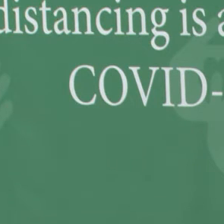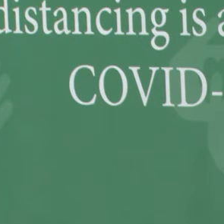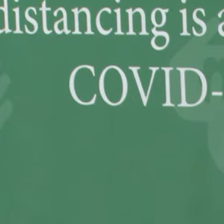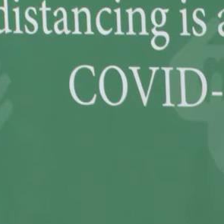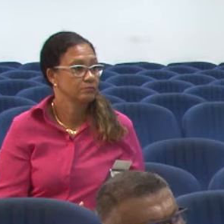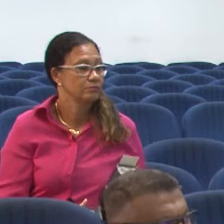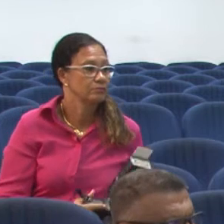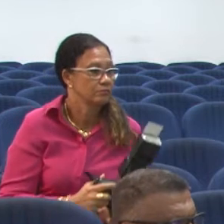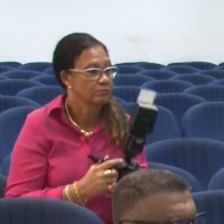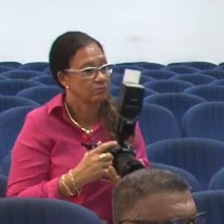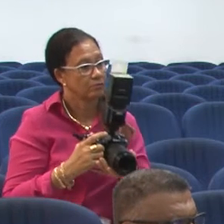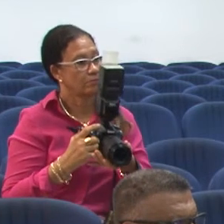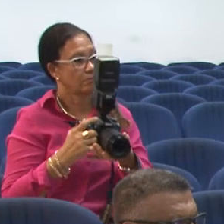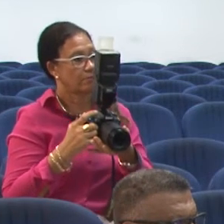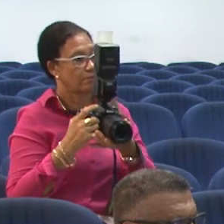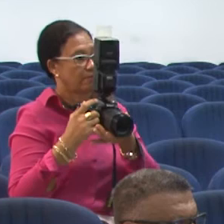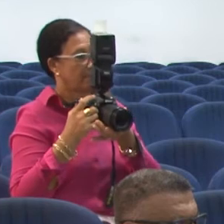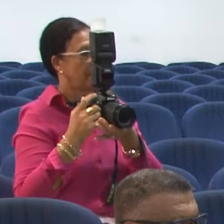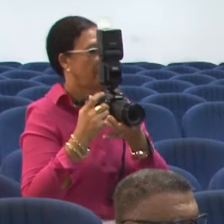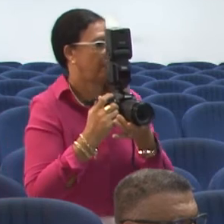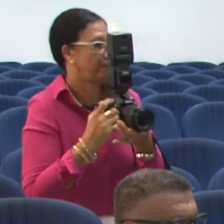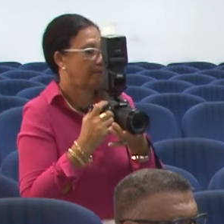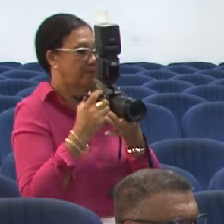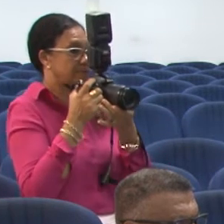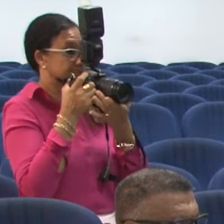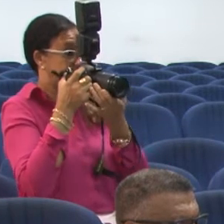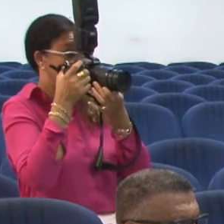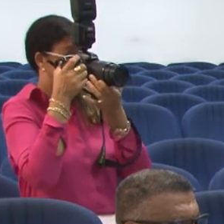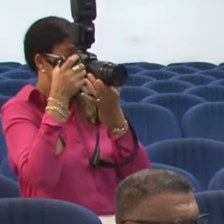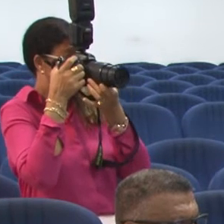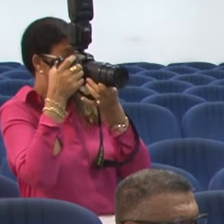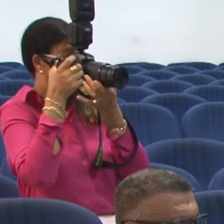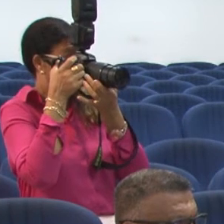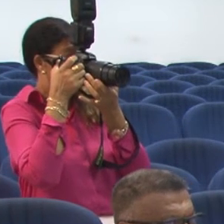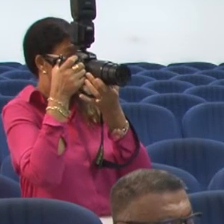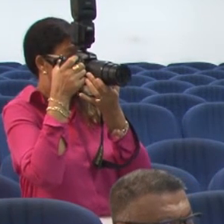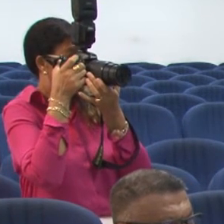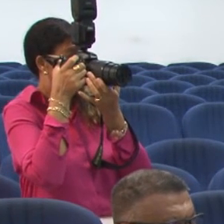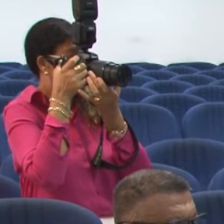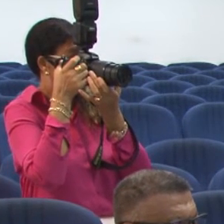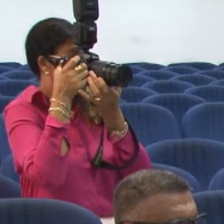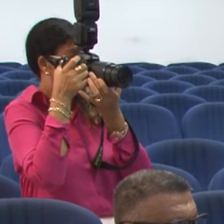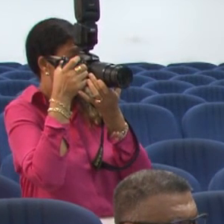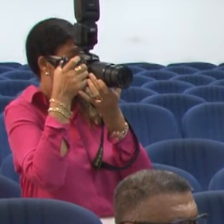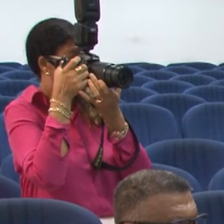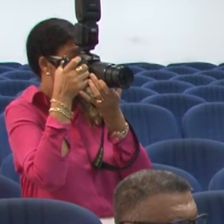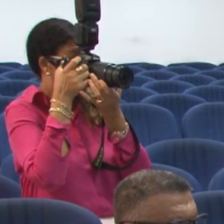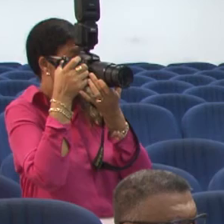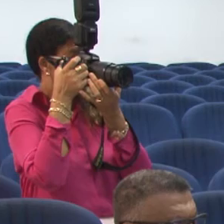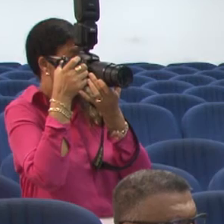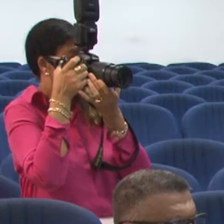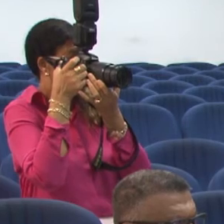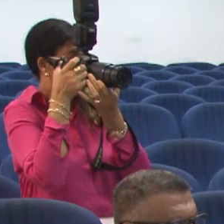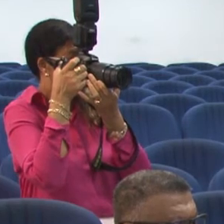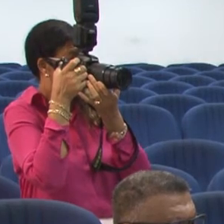Dr. Louange for update on quarantine and other things. Right, thank you, Dr.